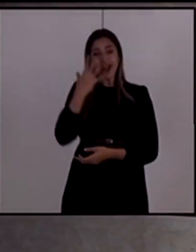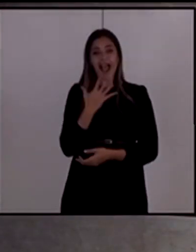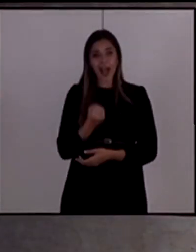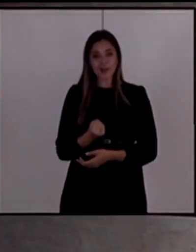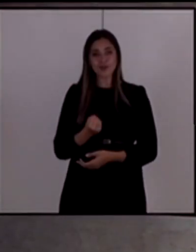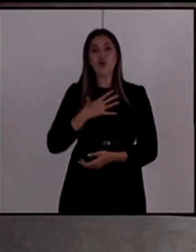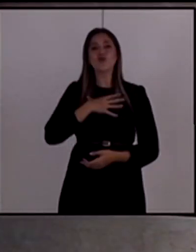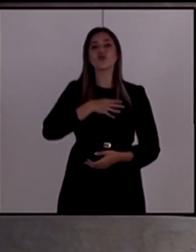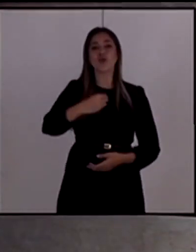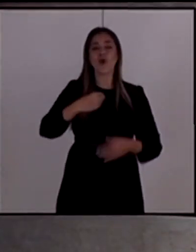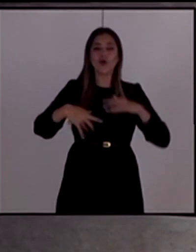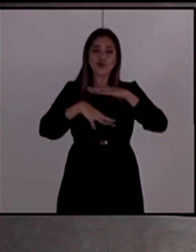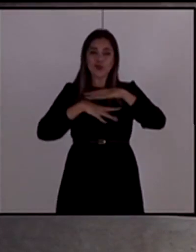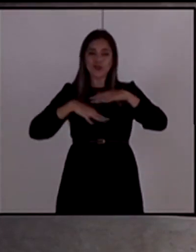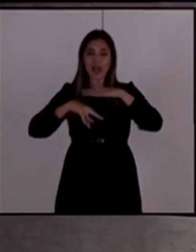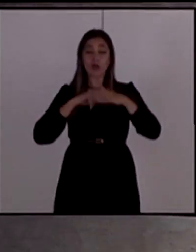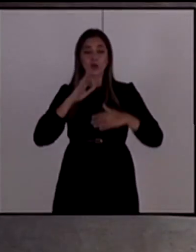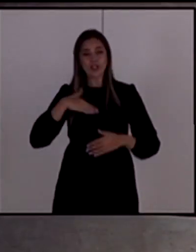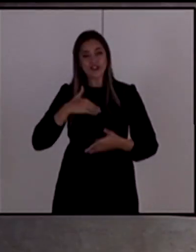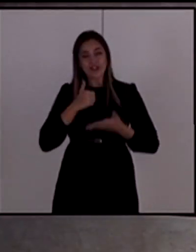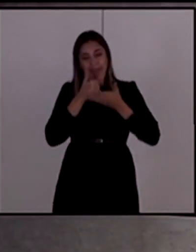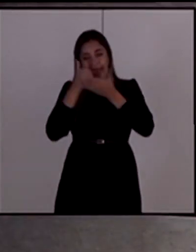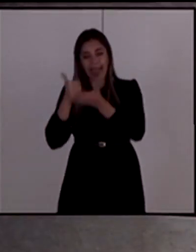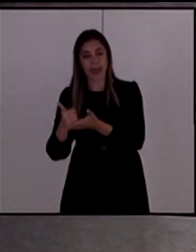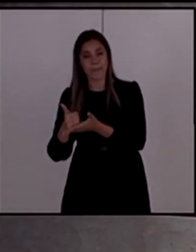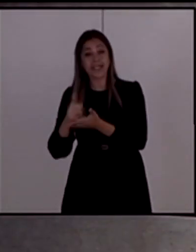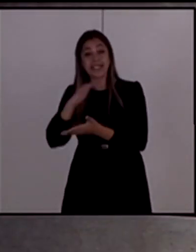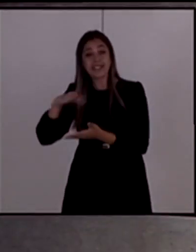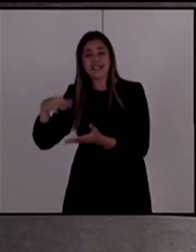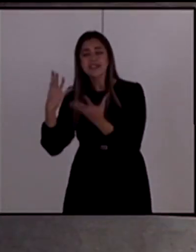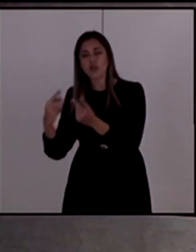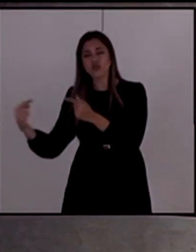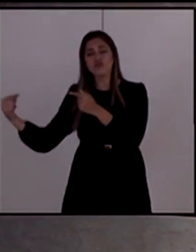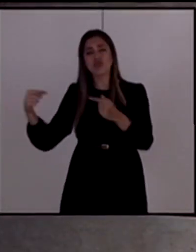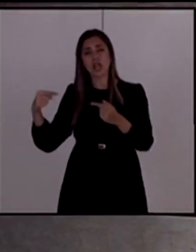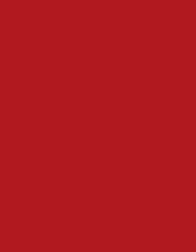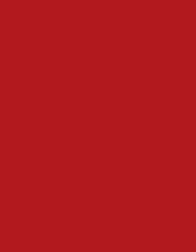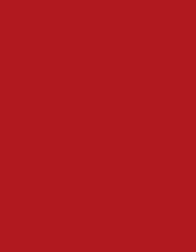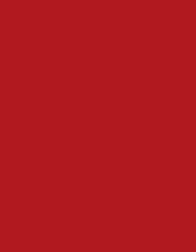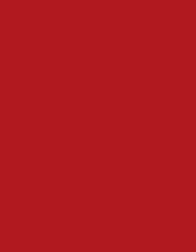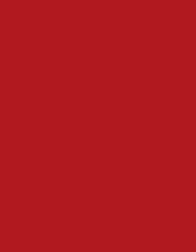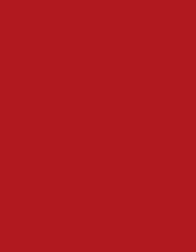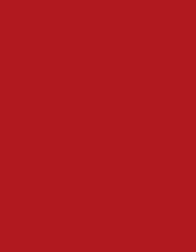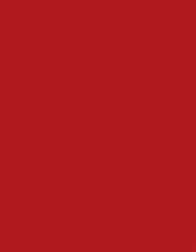d-dajjem l-est li jwezen l-dawk li jad-dajjem min sfida jew li jandomxi disabilita.